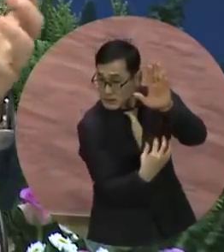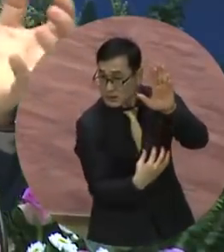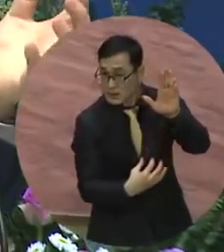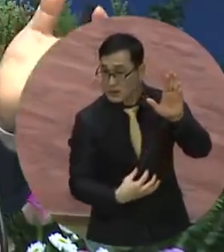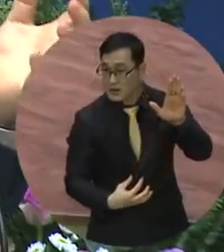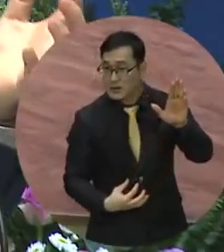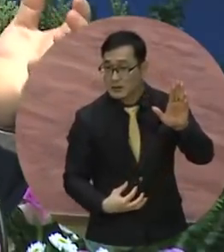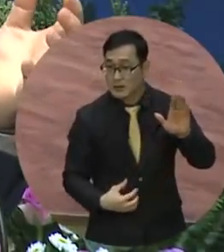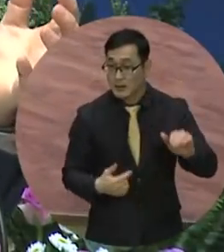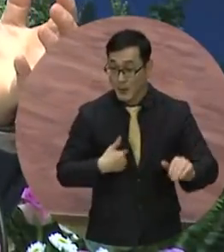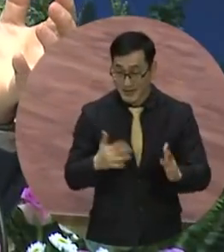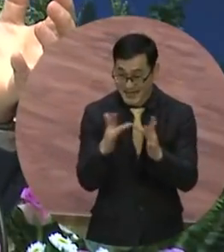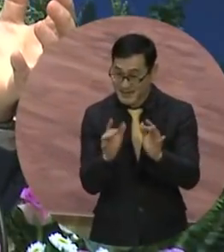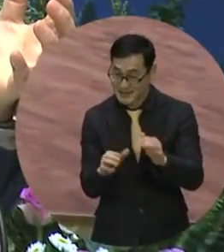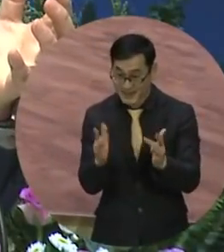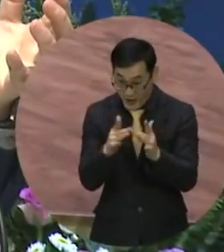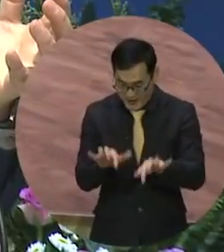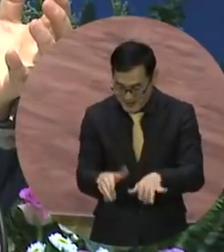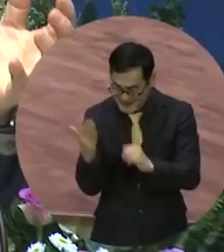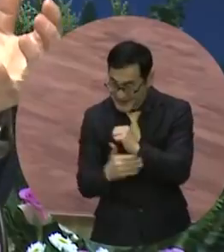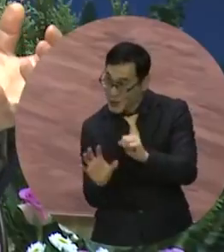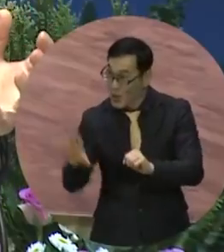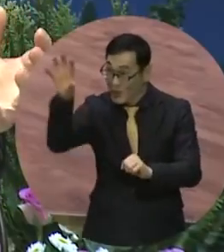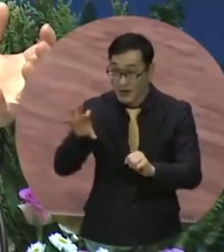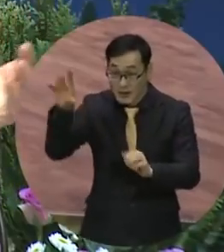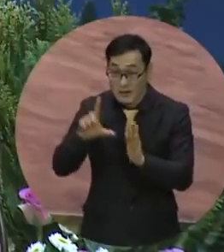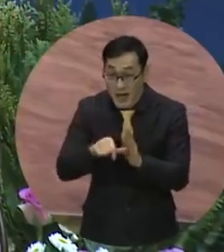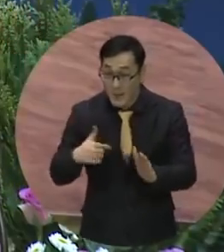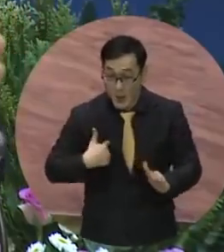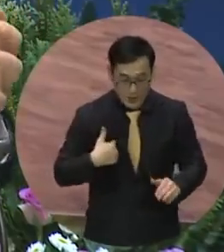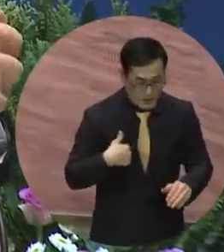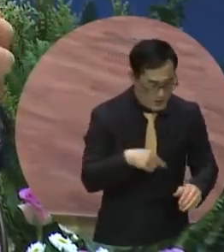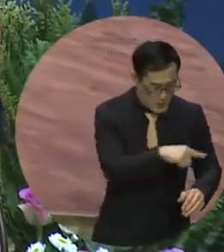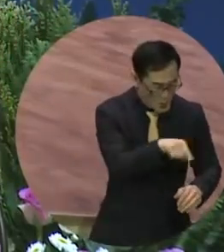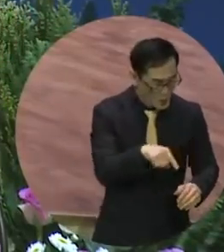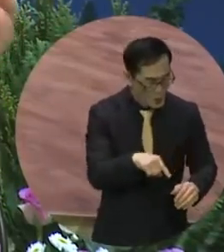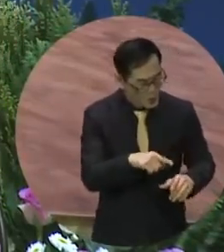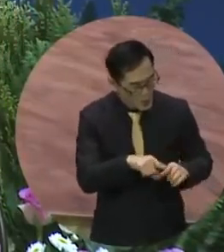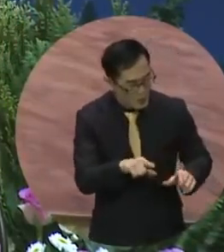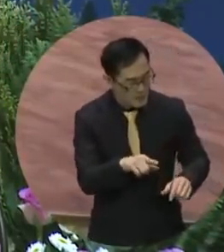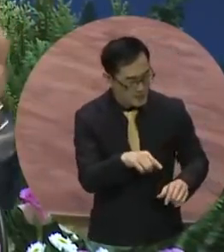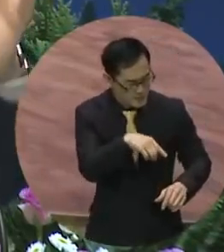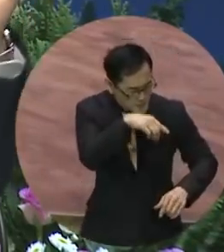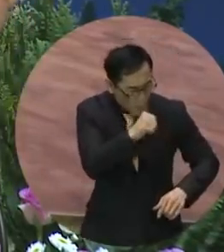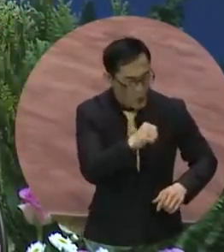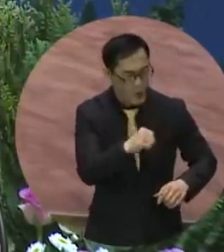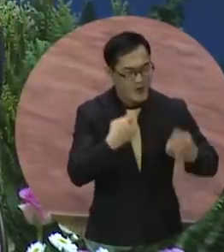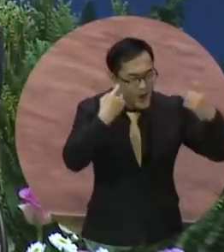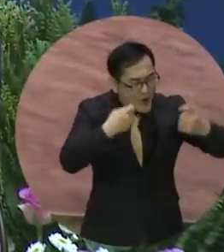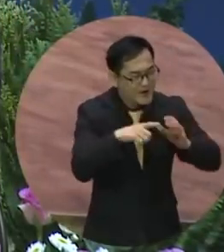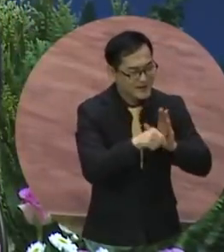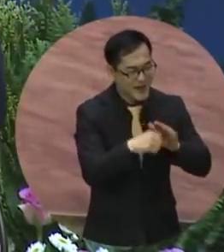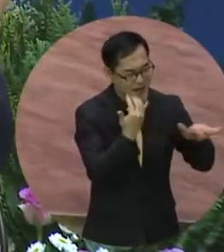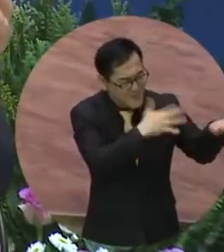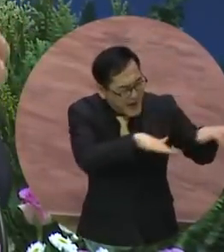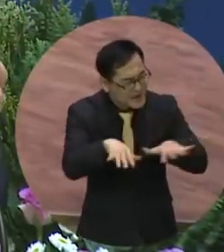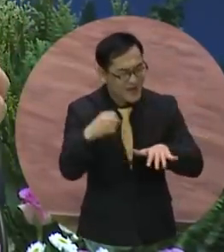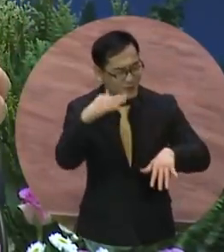최고로 잘난 사진만 올려요. 그리고 막 여행을 갔을 때 막 최고 좋았던 장면들을 막 SNS